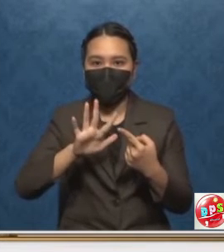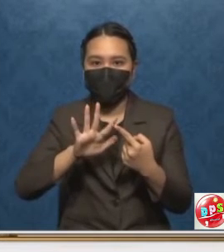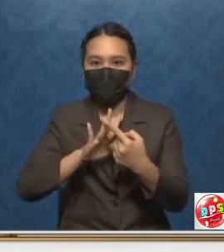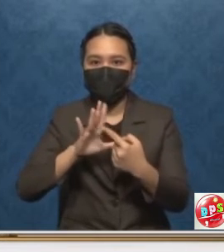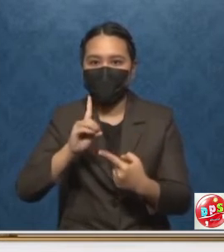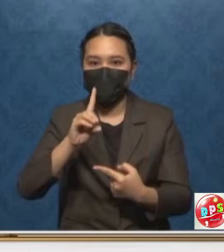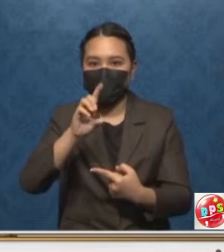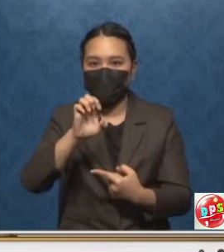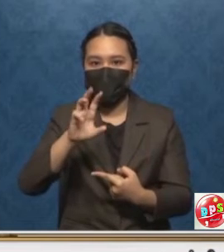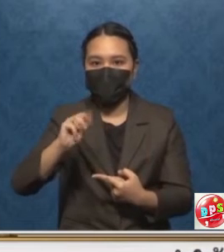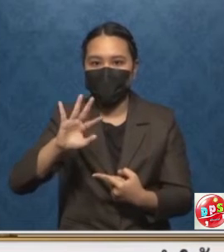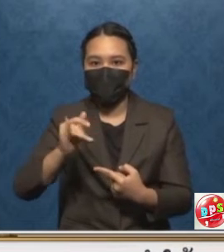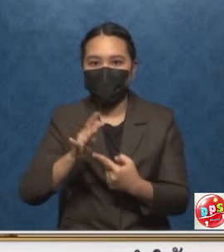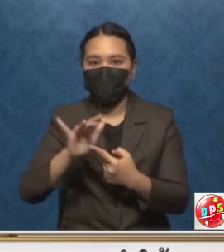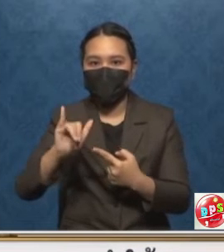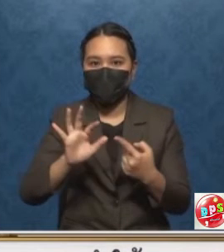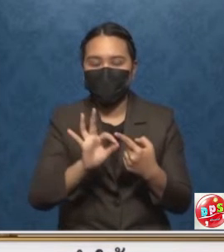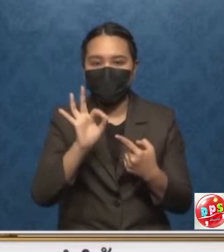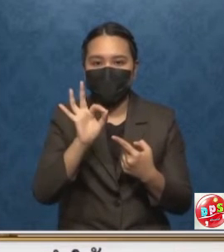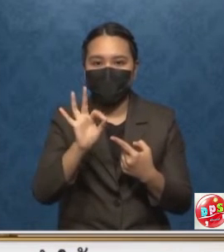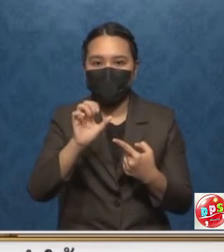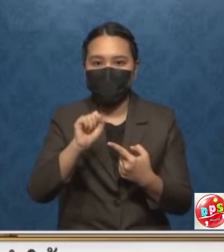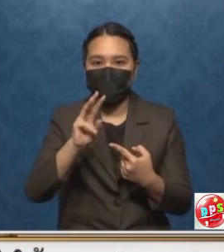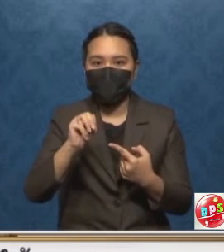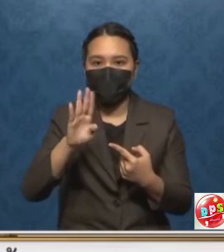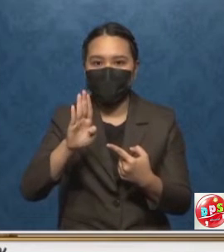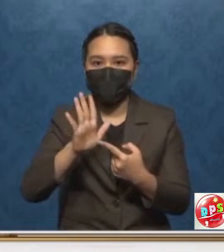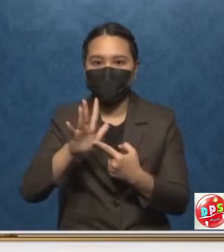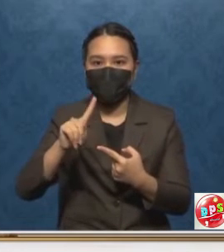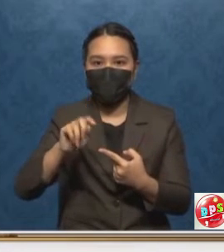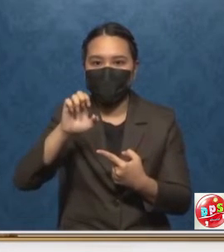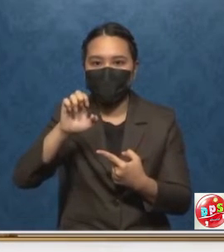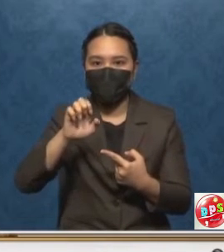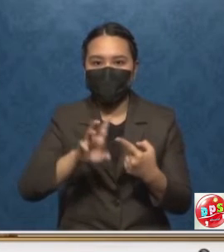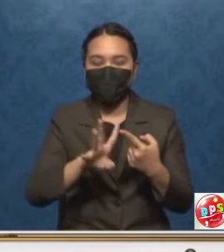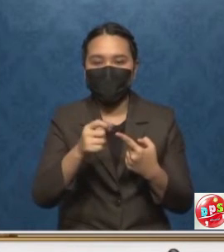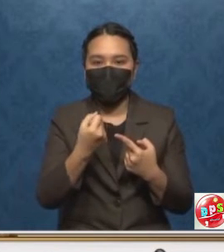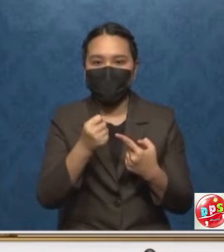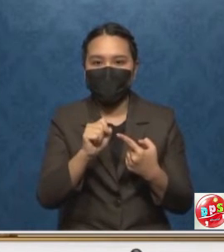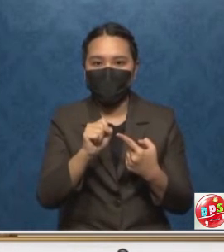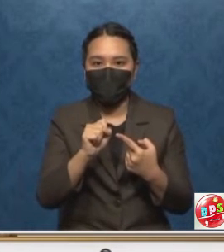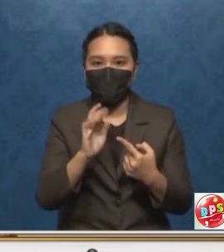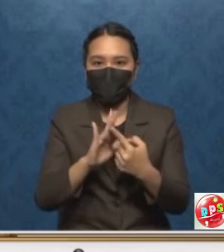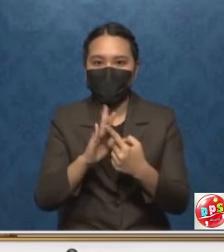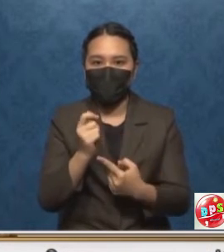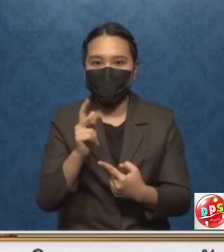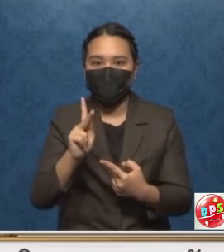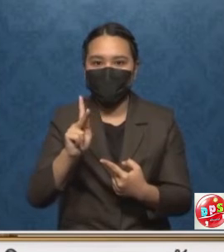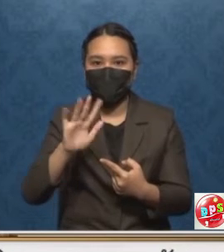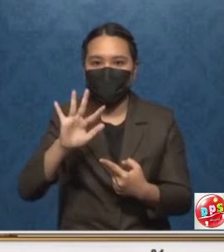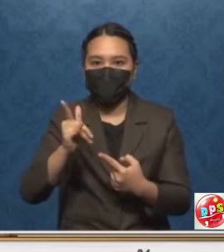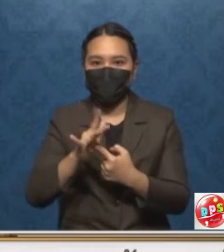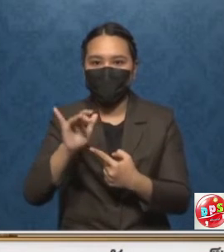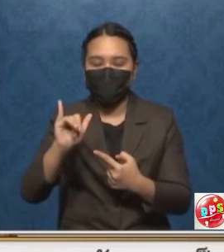ช่วยเหลือ9. นายสมบัตร บุญงามะนง10. นายกระชัย ชัยุวัตร